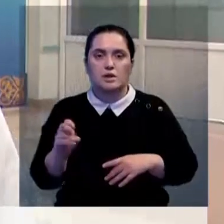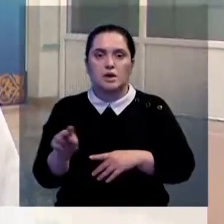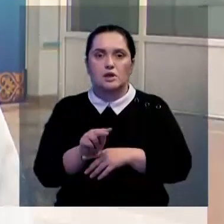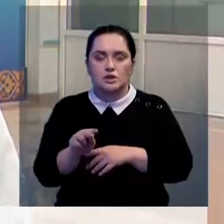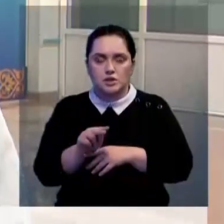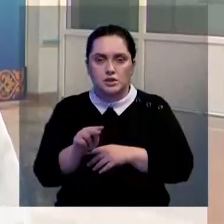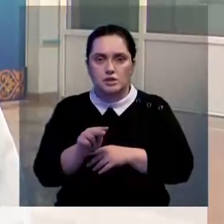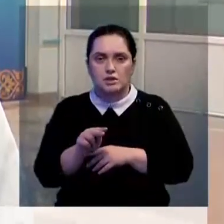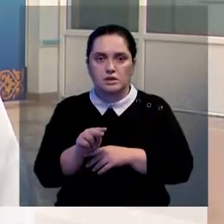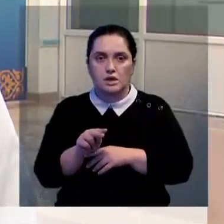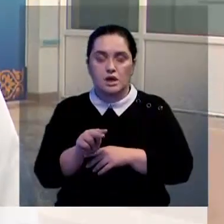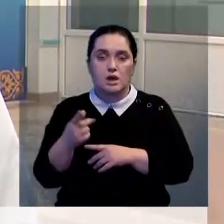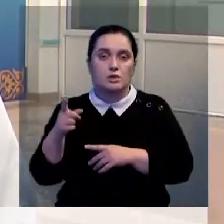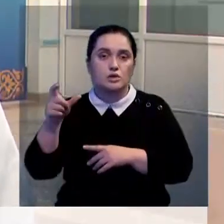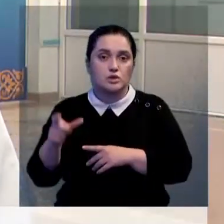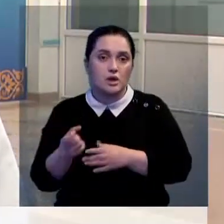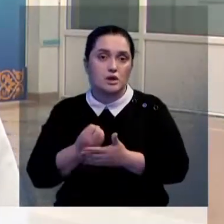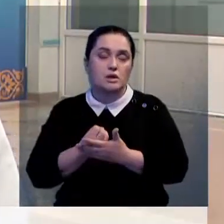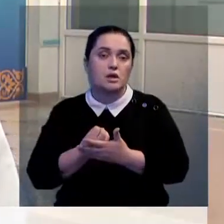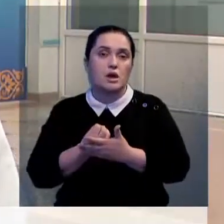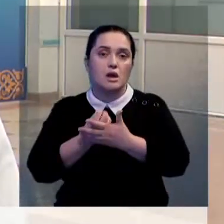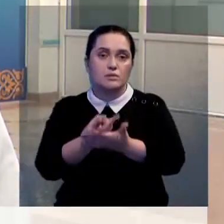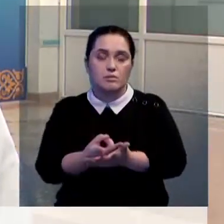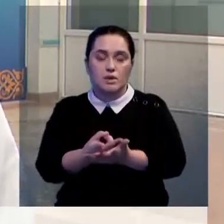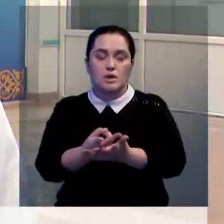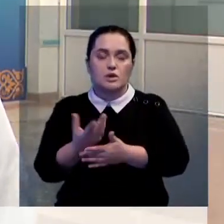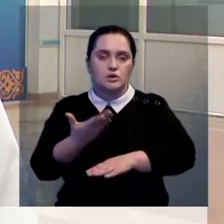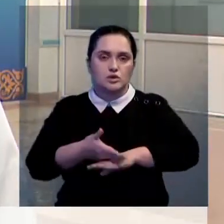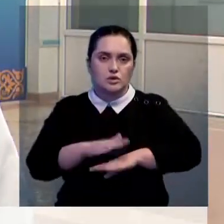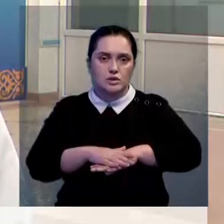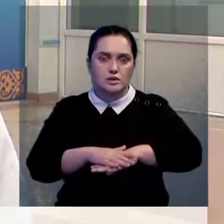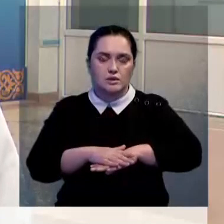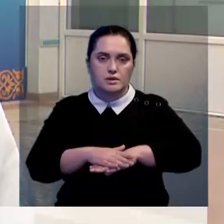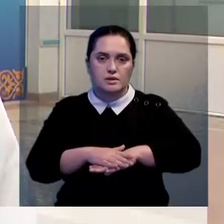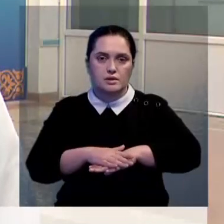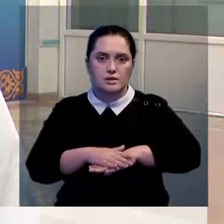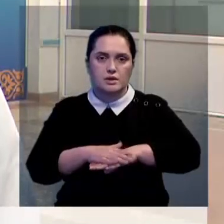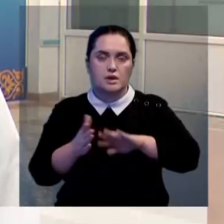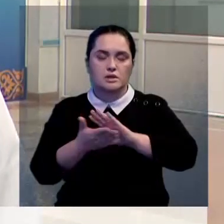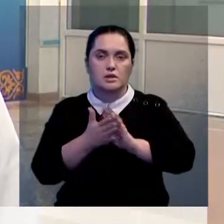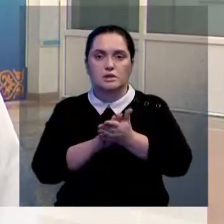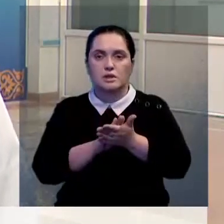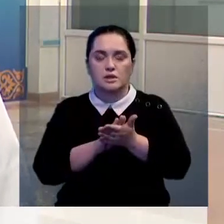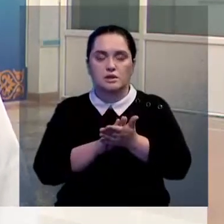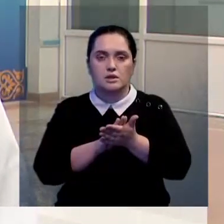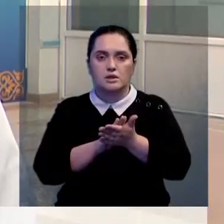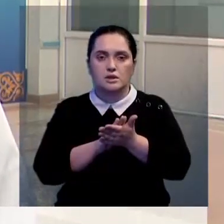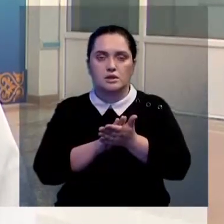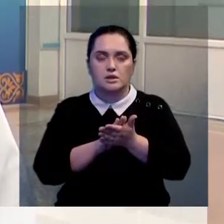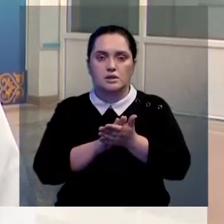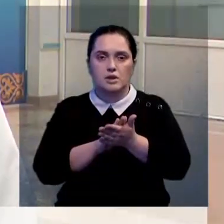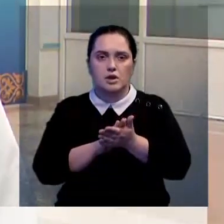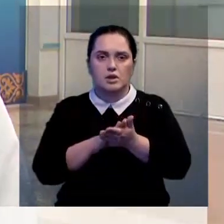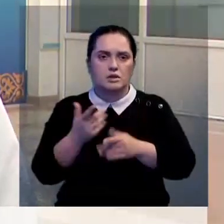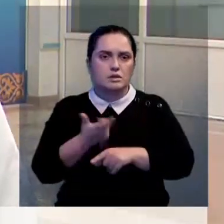лечение. Один пациент госпитализирован в отделении реанимации. Состояние пациента оценивается